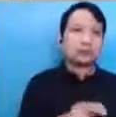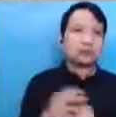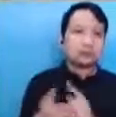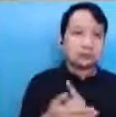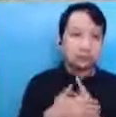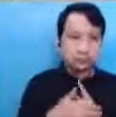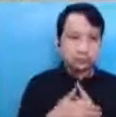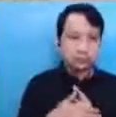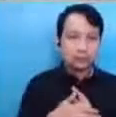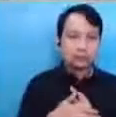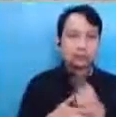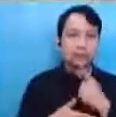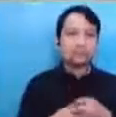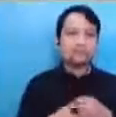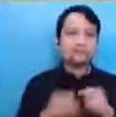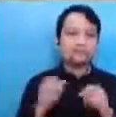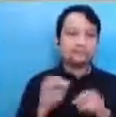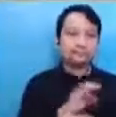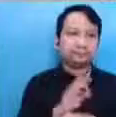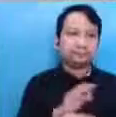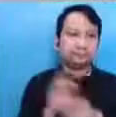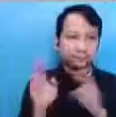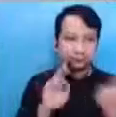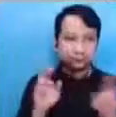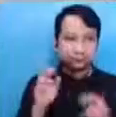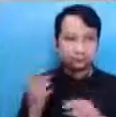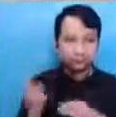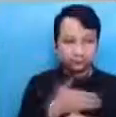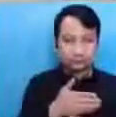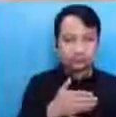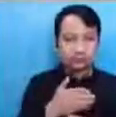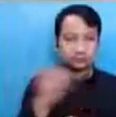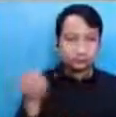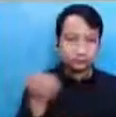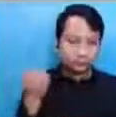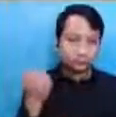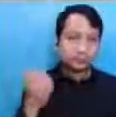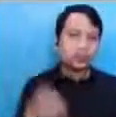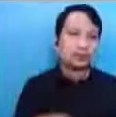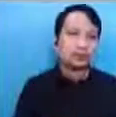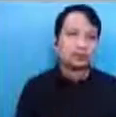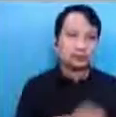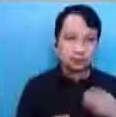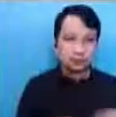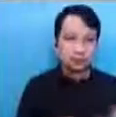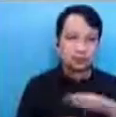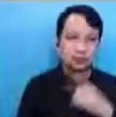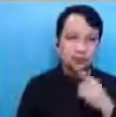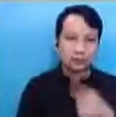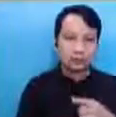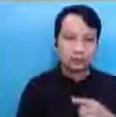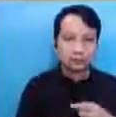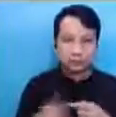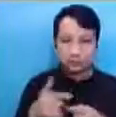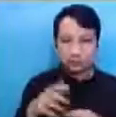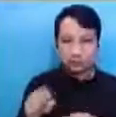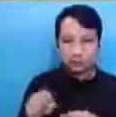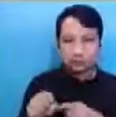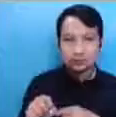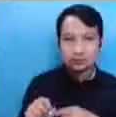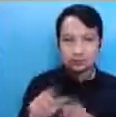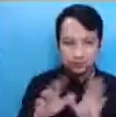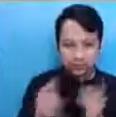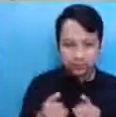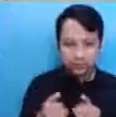facility ay dapat po nakahanda bago pa mangyaring emergency. So lahat po yan, mga gymnasium, multipurpose hall, barangay